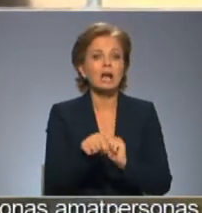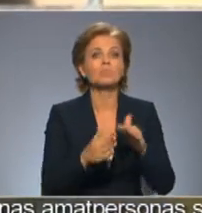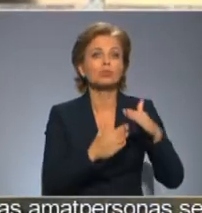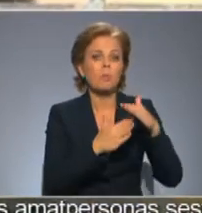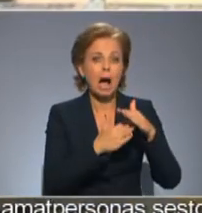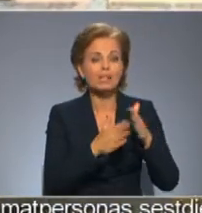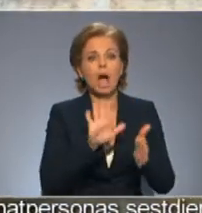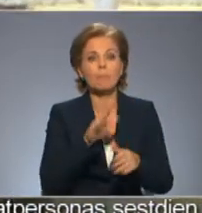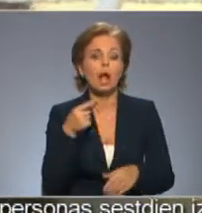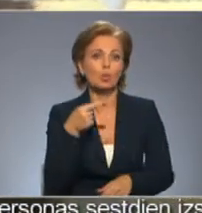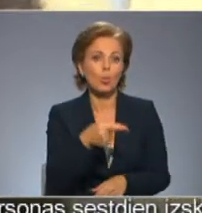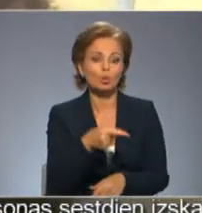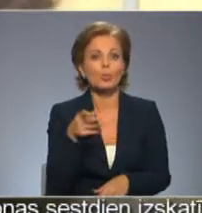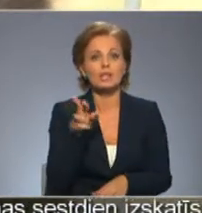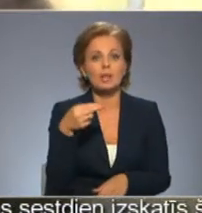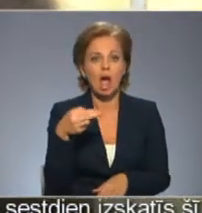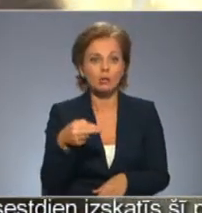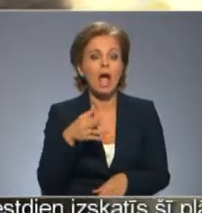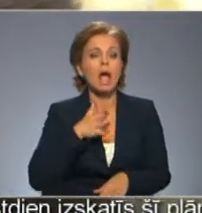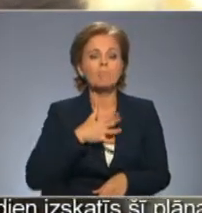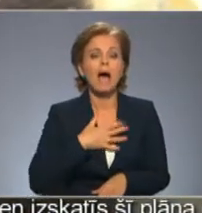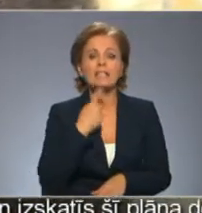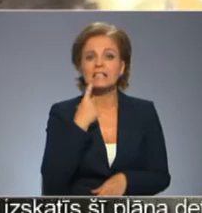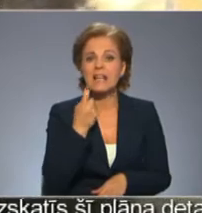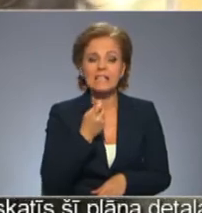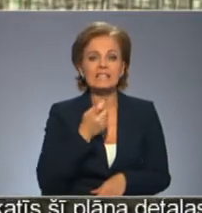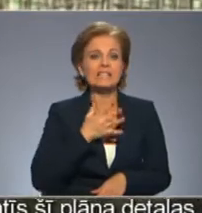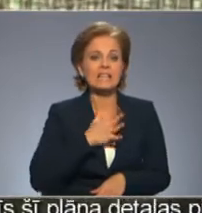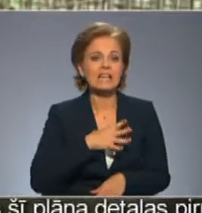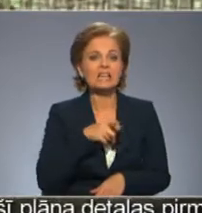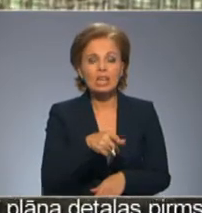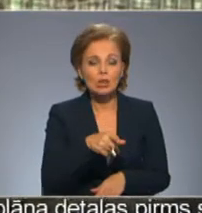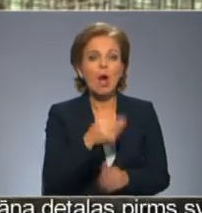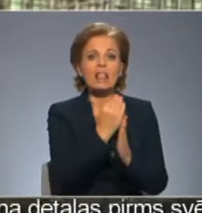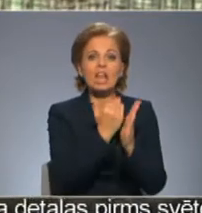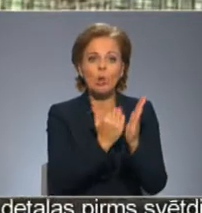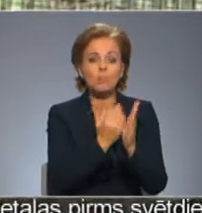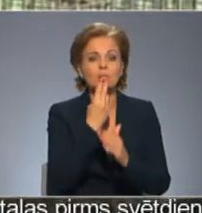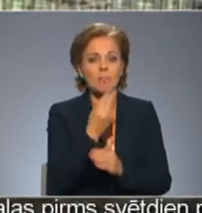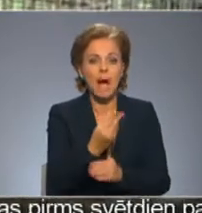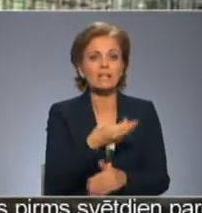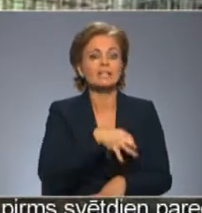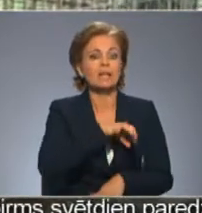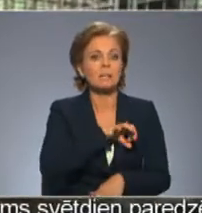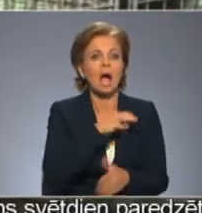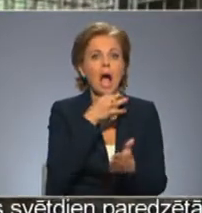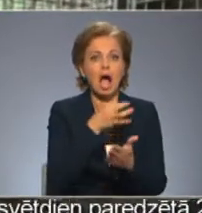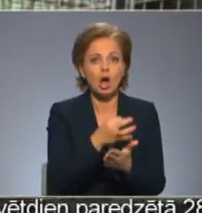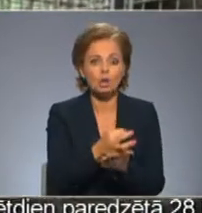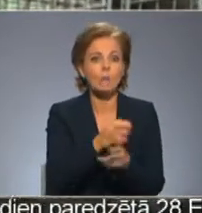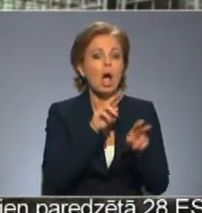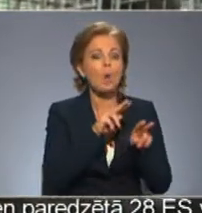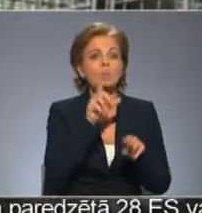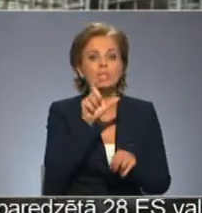maksimāli ap 1000 eiro. Par cietsirdīgu attieksmi pret dzīvniekiem likums gan paredz kriminālu atbildību, taču uzraugi uzskata, ka